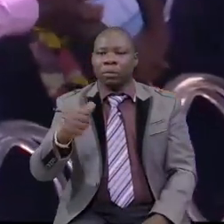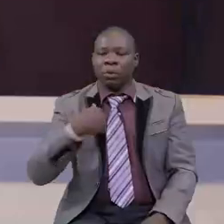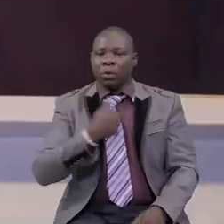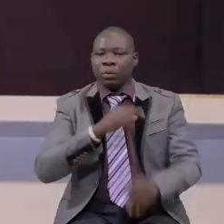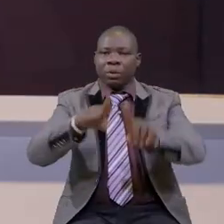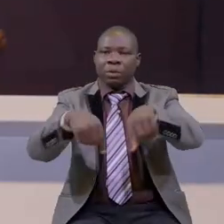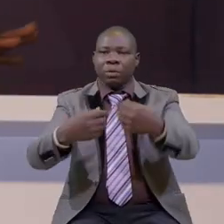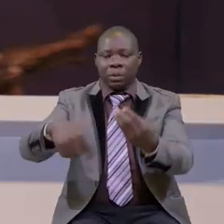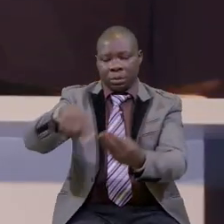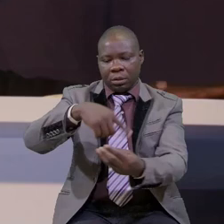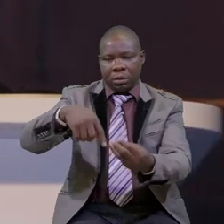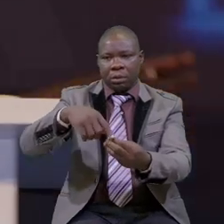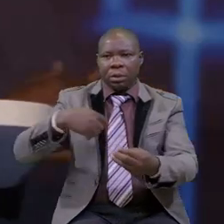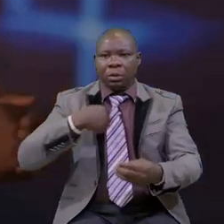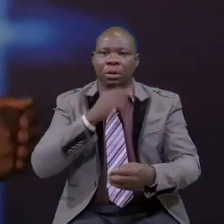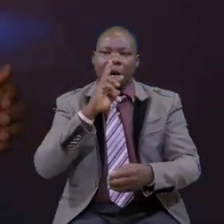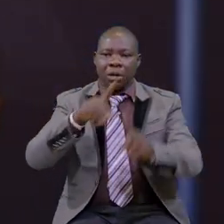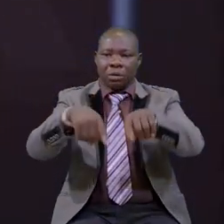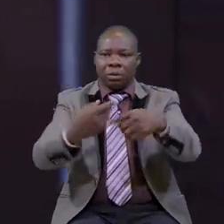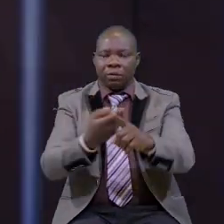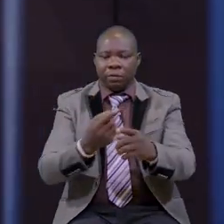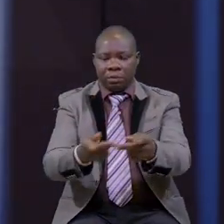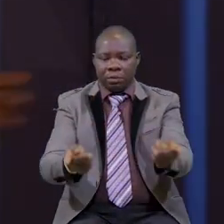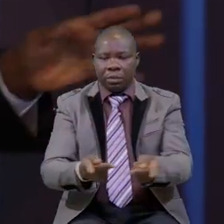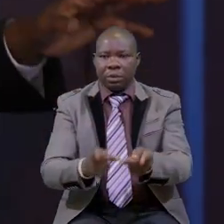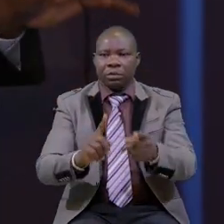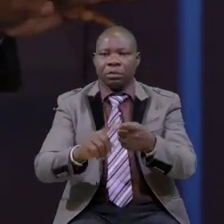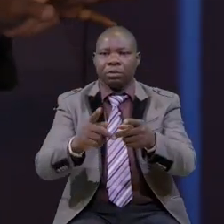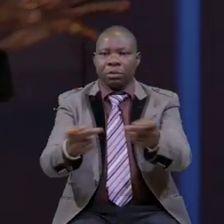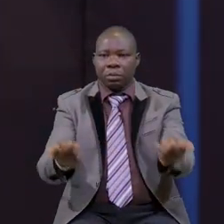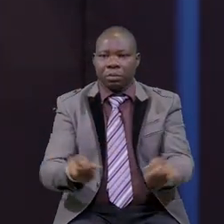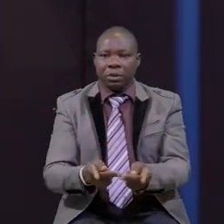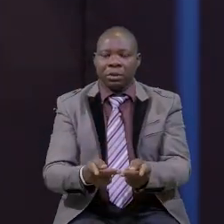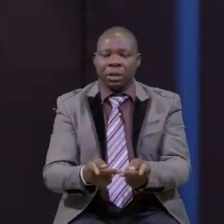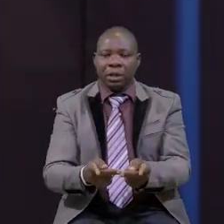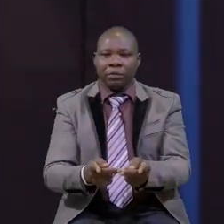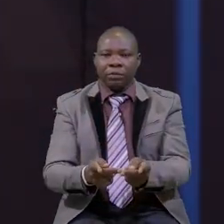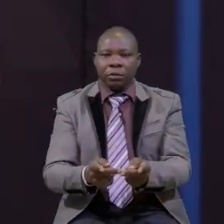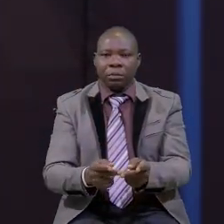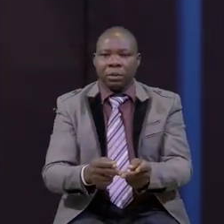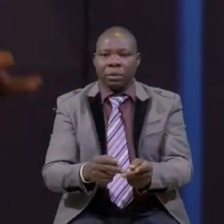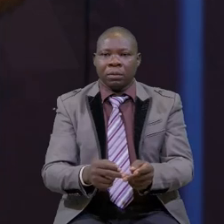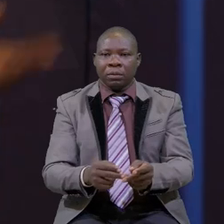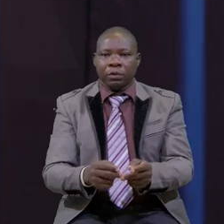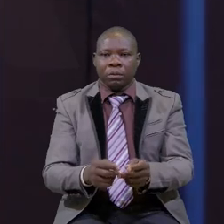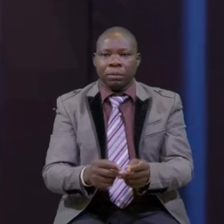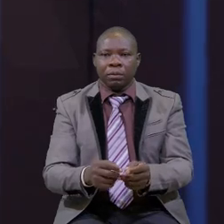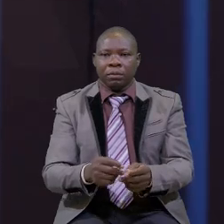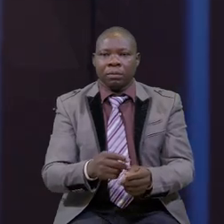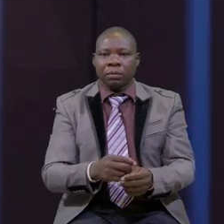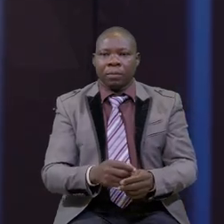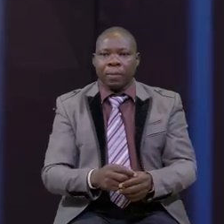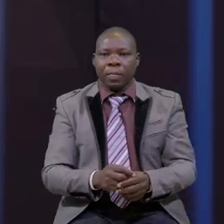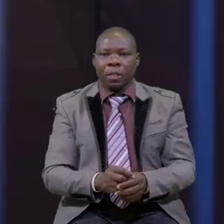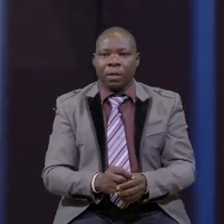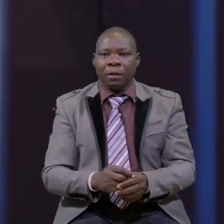Nous avions beaucoup visité ce lieu. On allait de lieu en lieu. Comme la sœur Bi, c'est